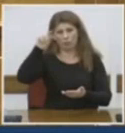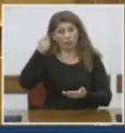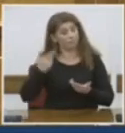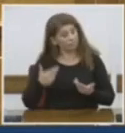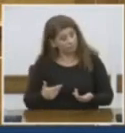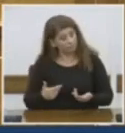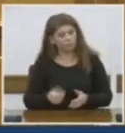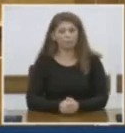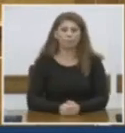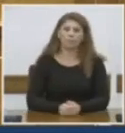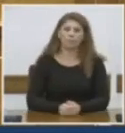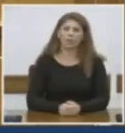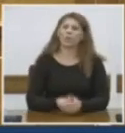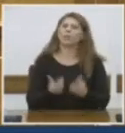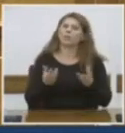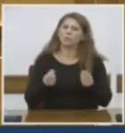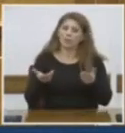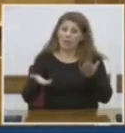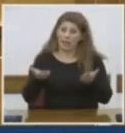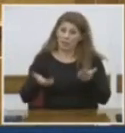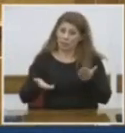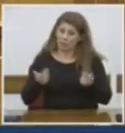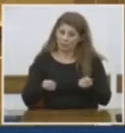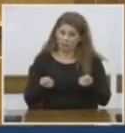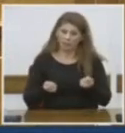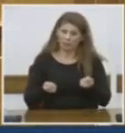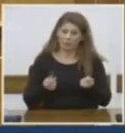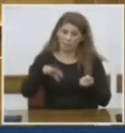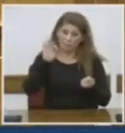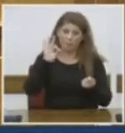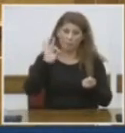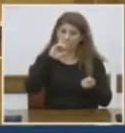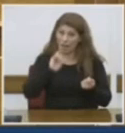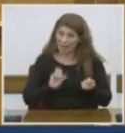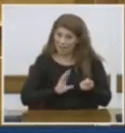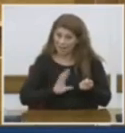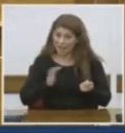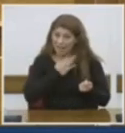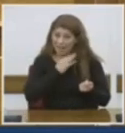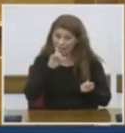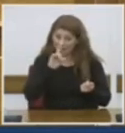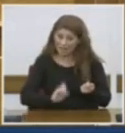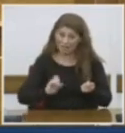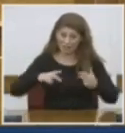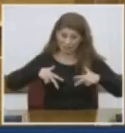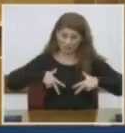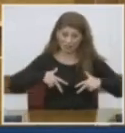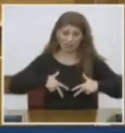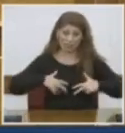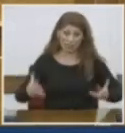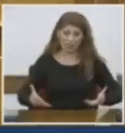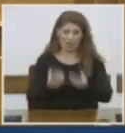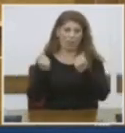συχνές αναλογίες με περιπτώσεις αναγκαστικής κρατικής διάσωσης